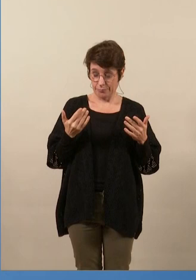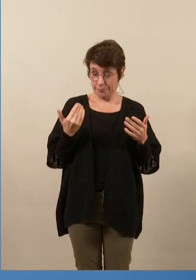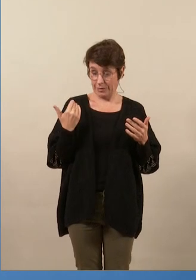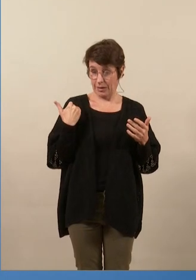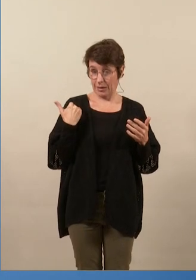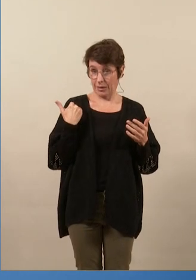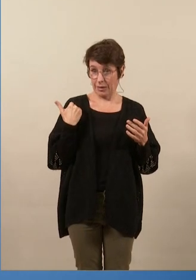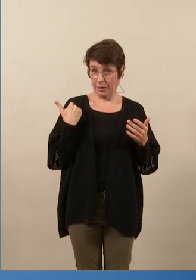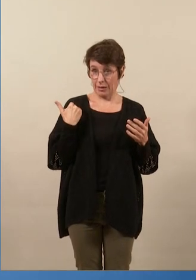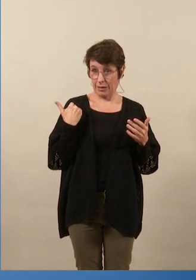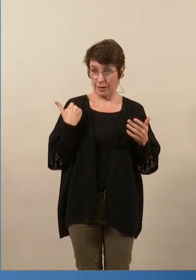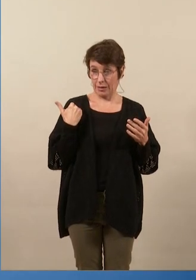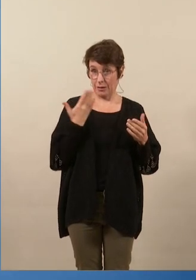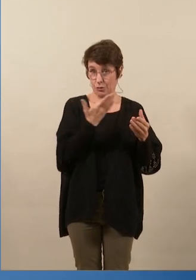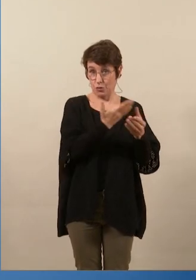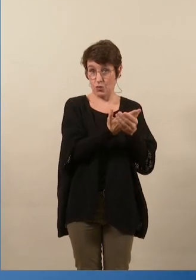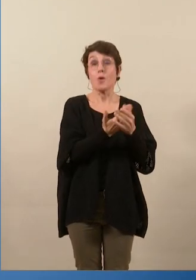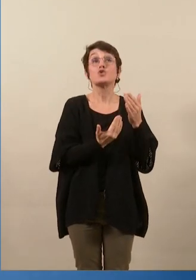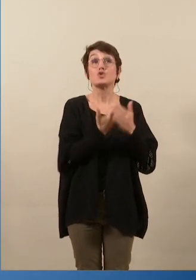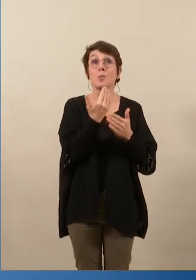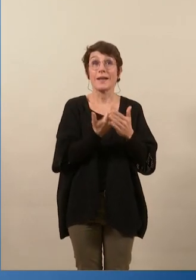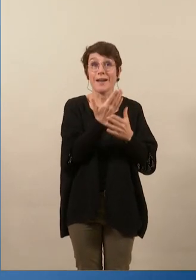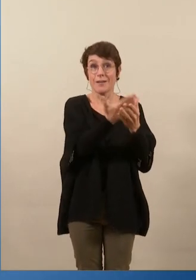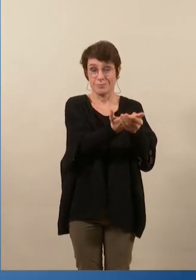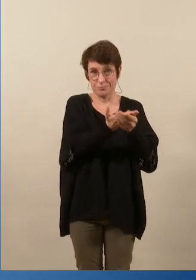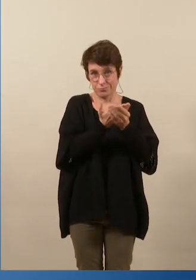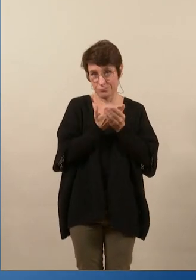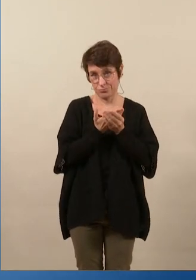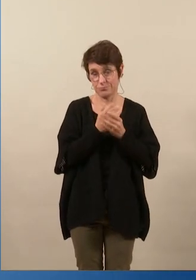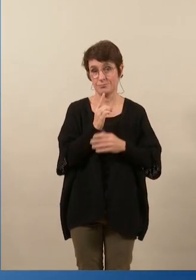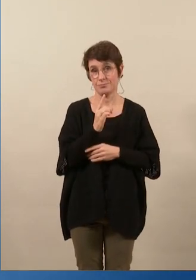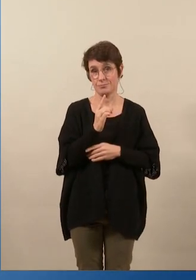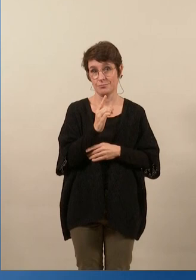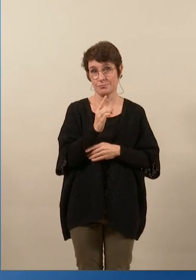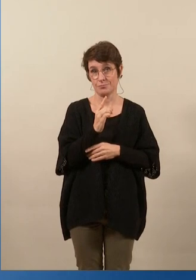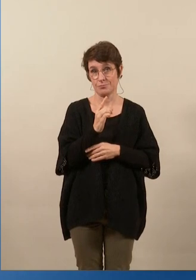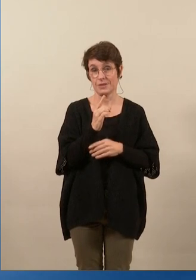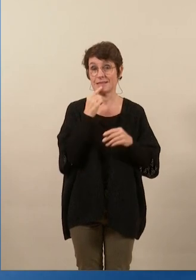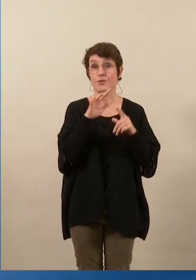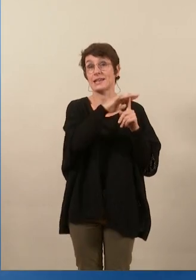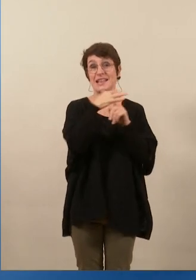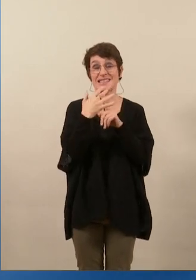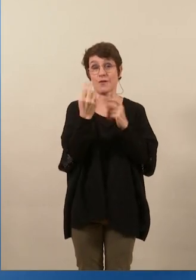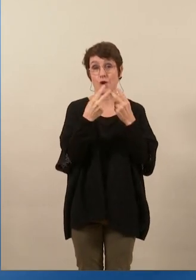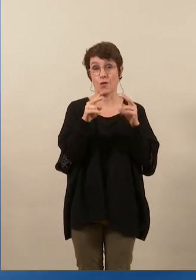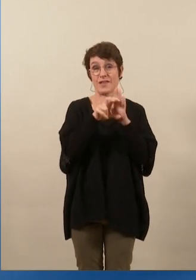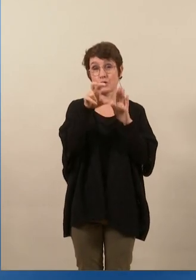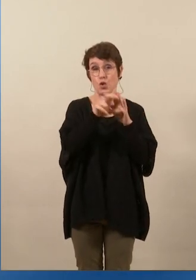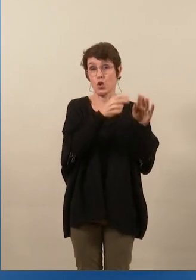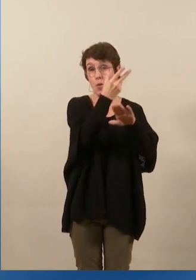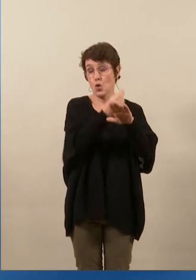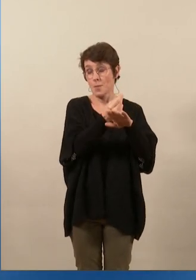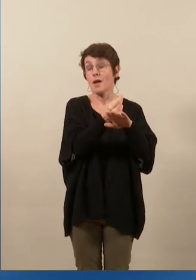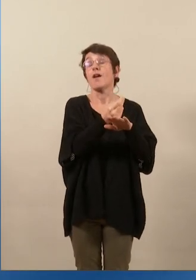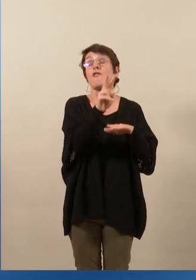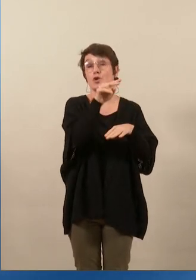eu auquel nous avons eu accès ce matin puisque je rappelle que il a été déposé sur le serveur de la ville vendredi soir donc ce